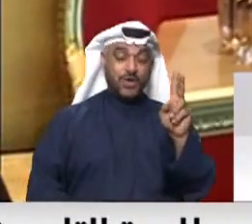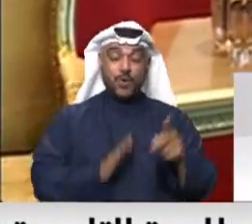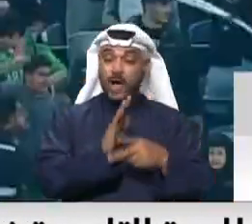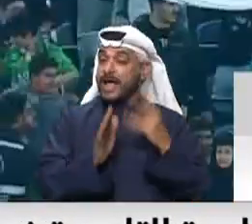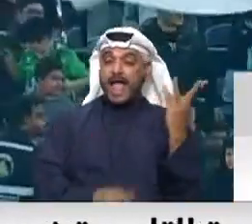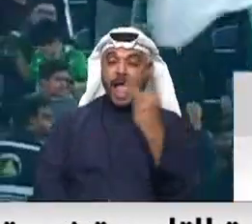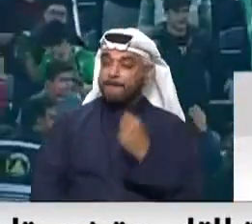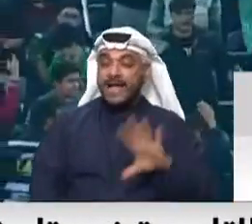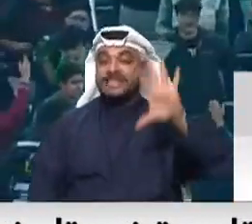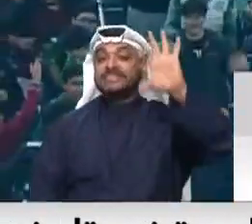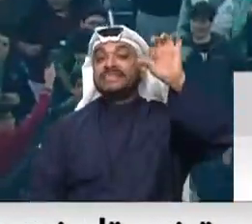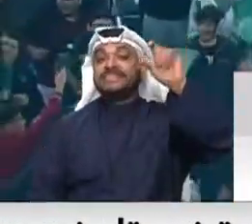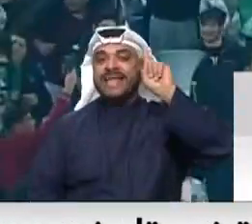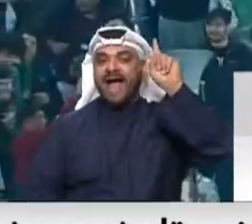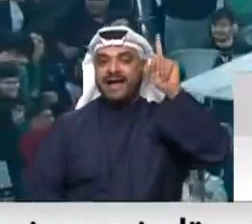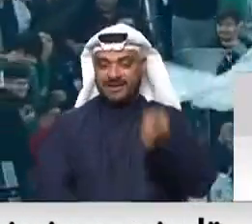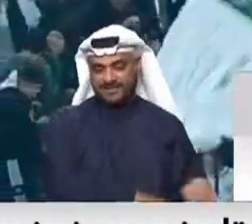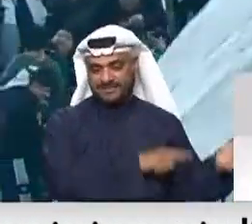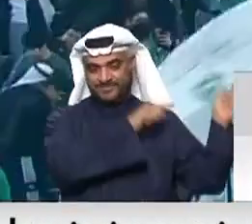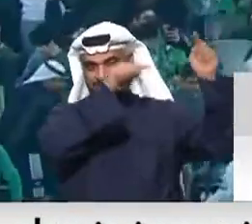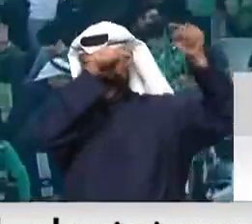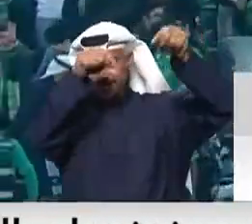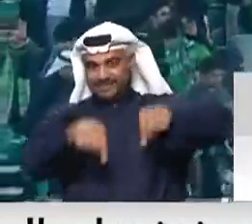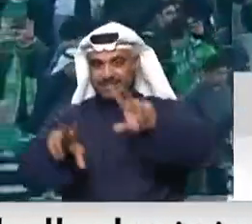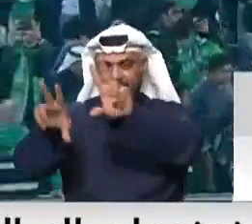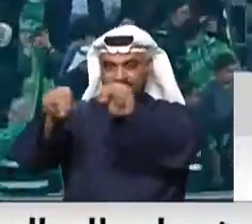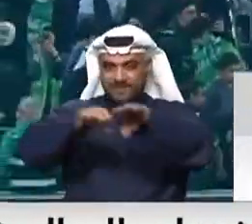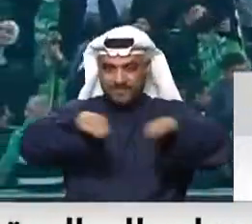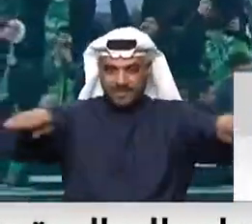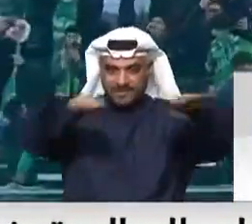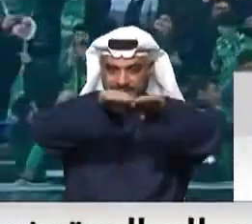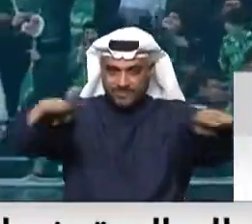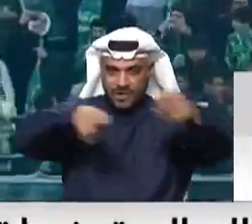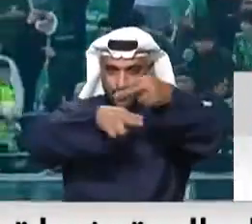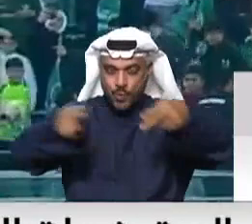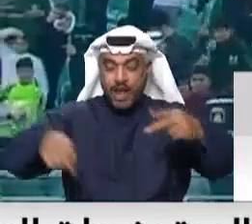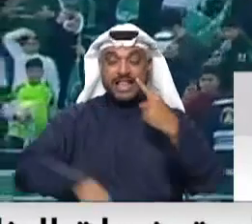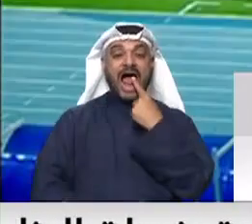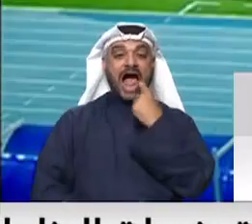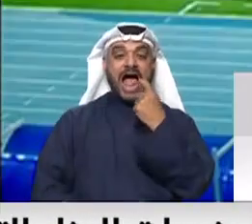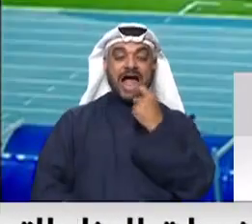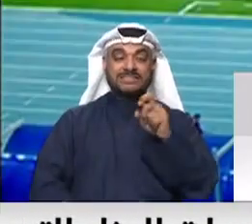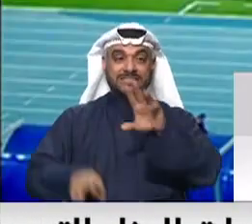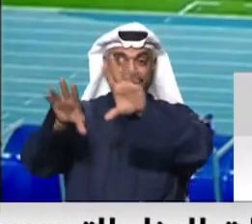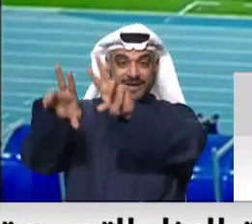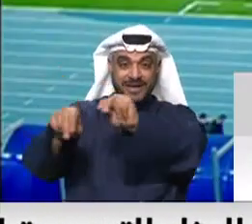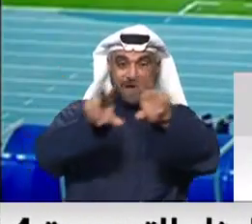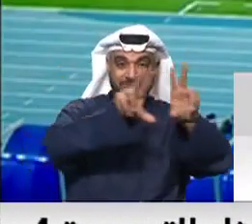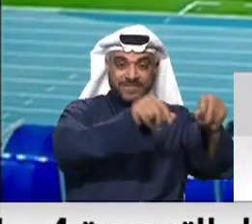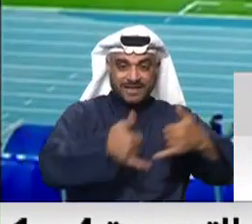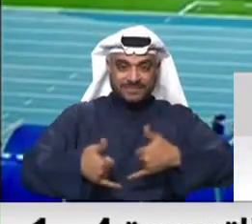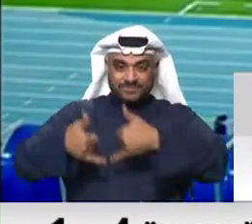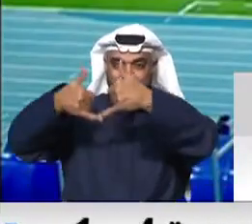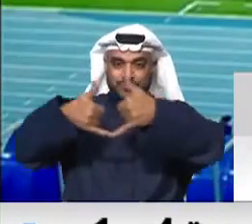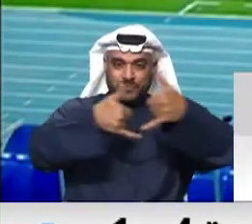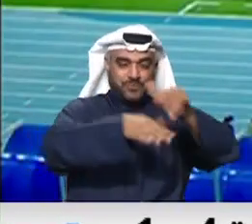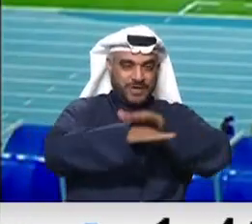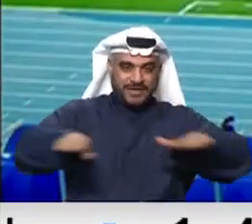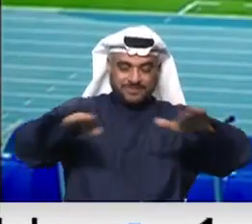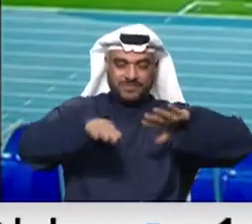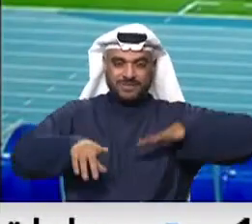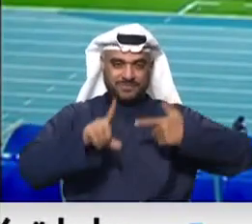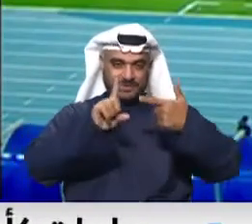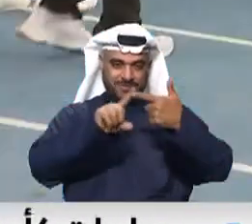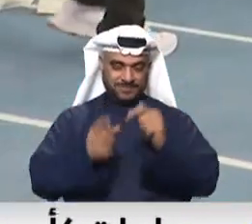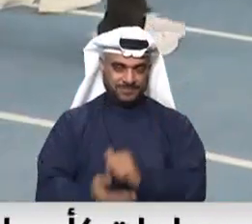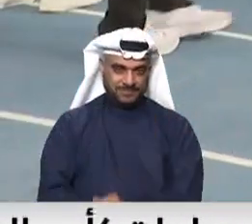التاسعة في تاريخه متساويا مع الكويت والقادسية بحصد كؤوس بطولات سمو ولي